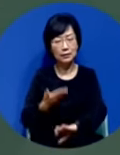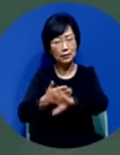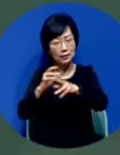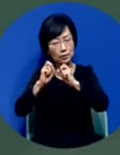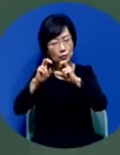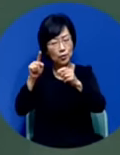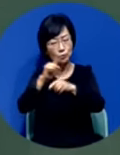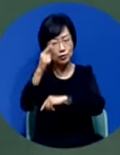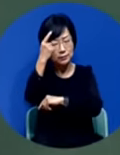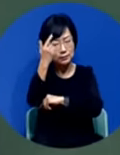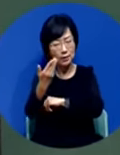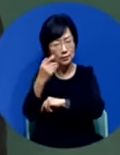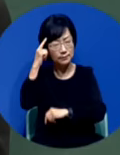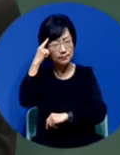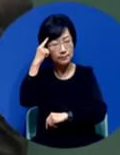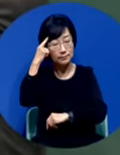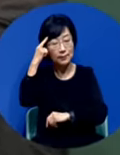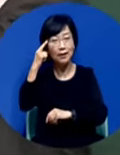오늘